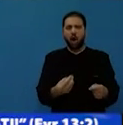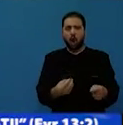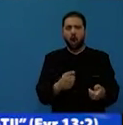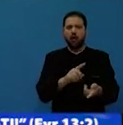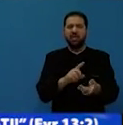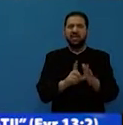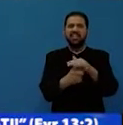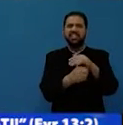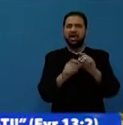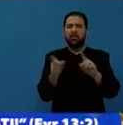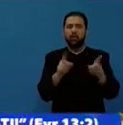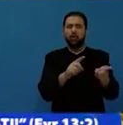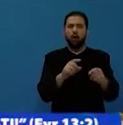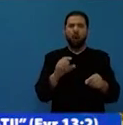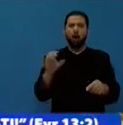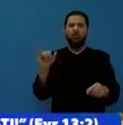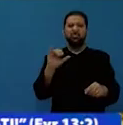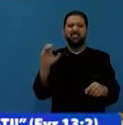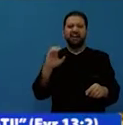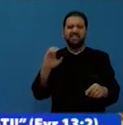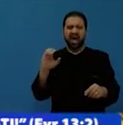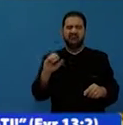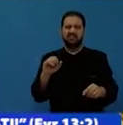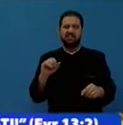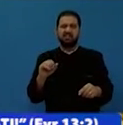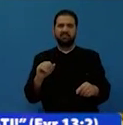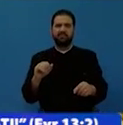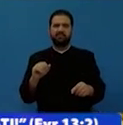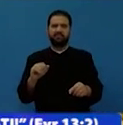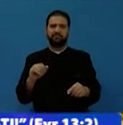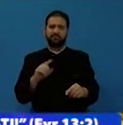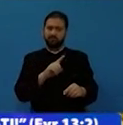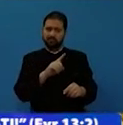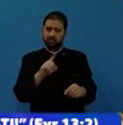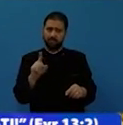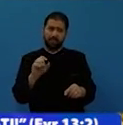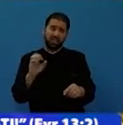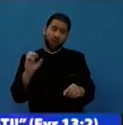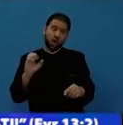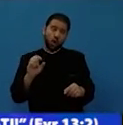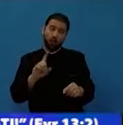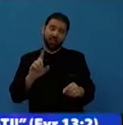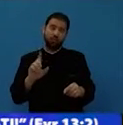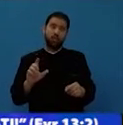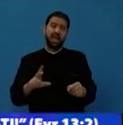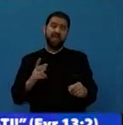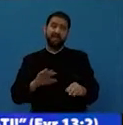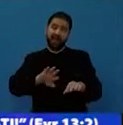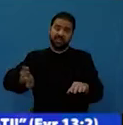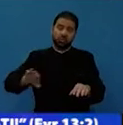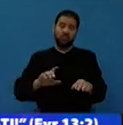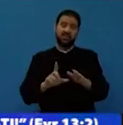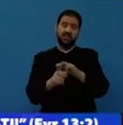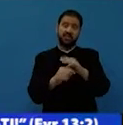două civilizații. Și nici elementul economic nu este exclus din argumentație.